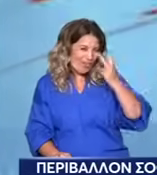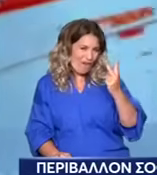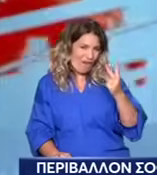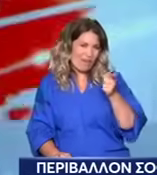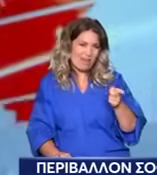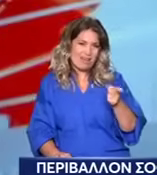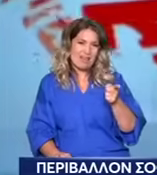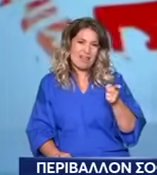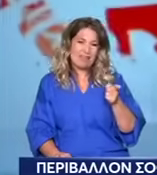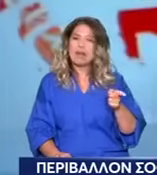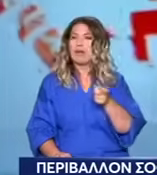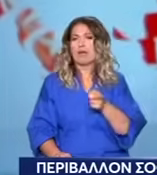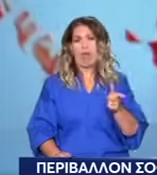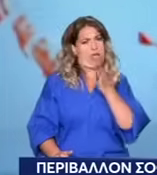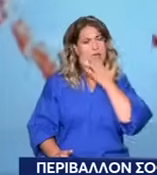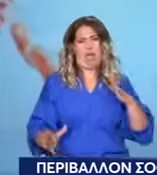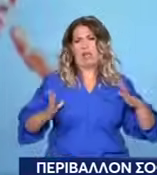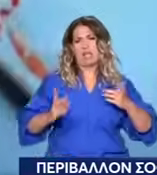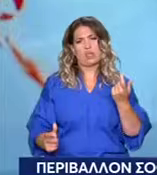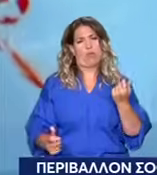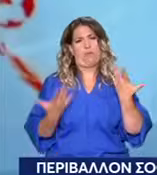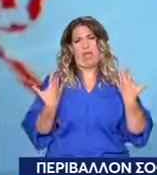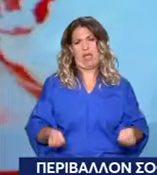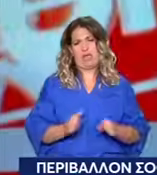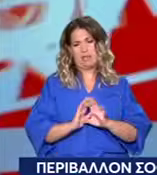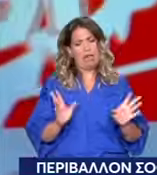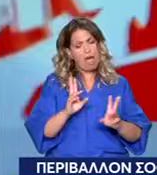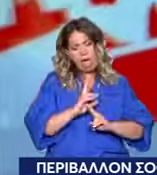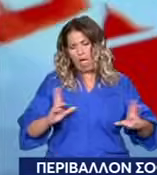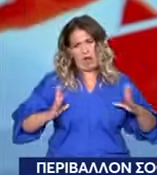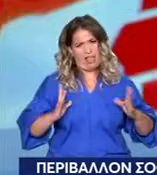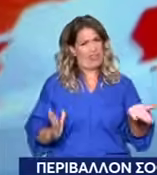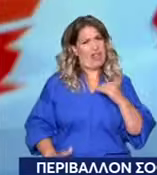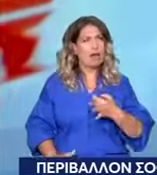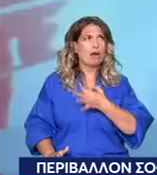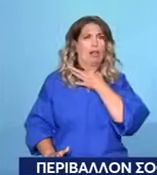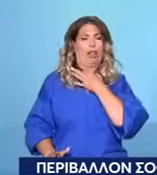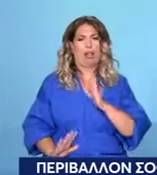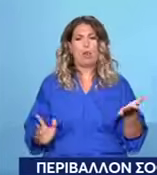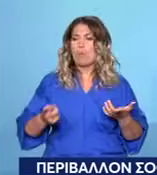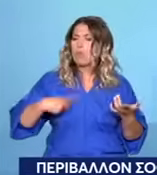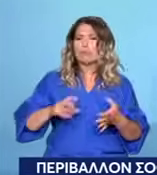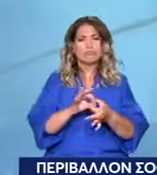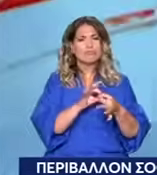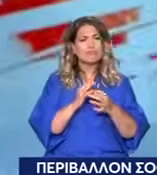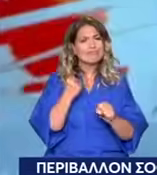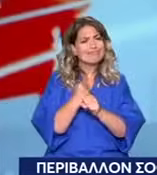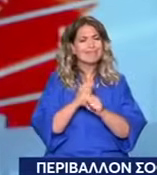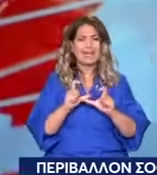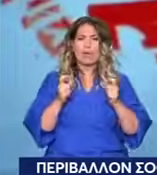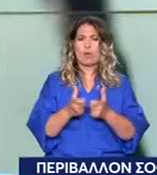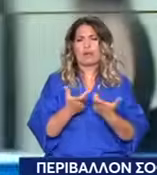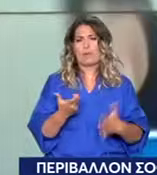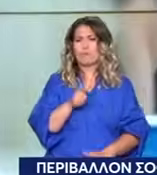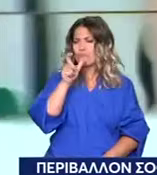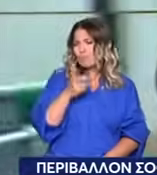οικονομικά απολύτως εξασφαλισμένες. Προφανώς για να το λέει έτσι και να έχει και αυτή την πολύ καλή σχέση που όλοι ομολογούν και ο ίδιος ο Λίτρας είπε ότι μεγάλωσε